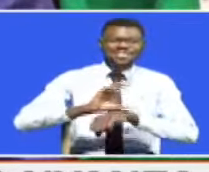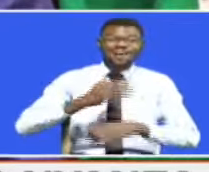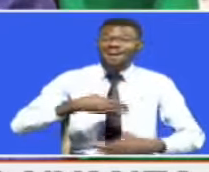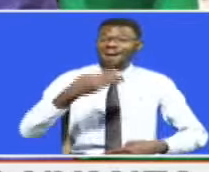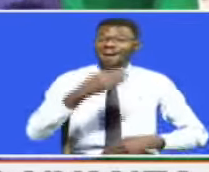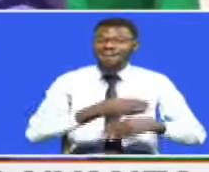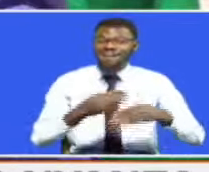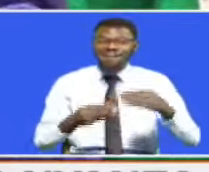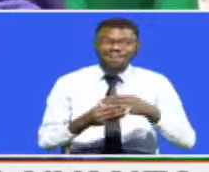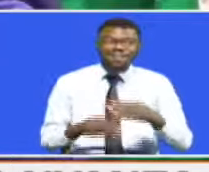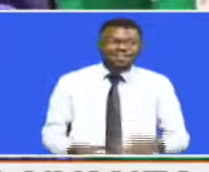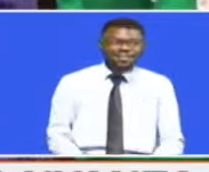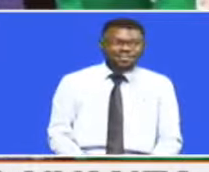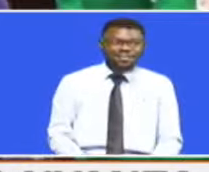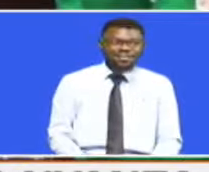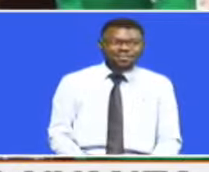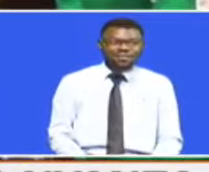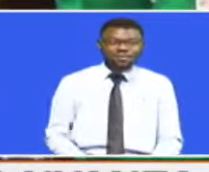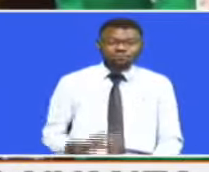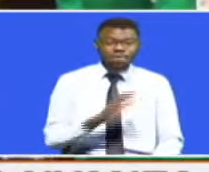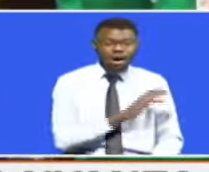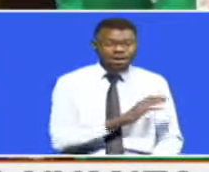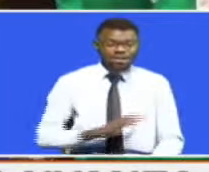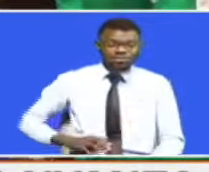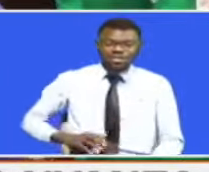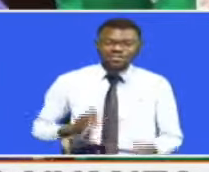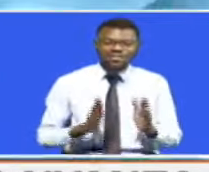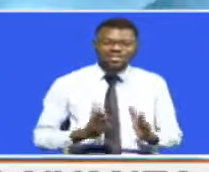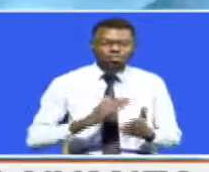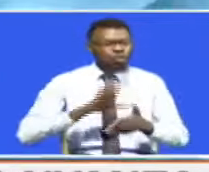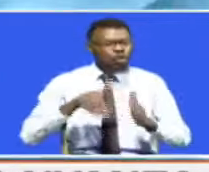Na hakuna, ni jukumu la Wakristo wote.